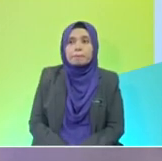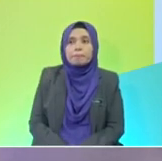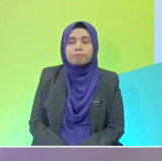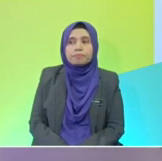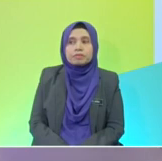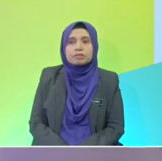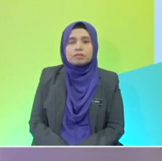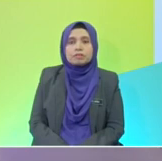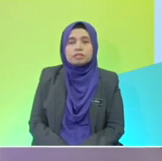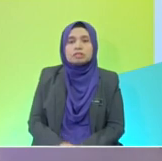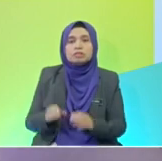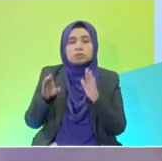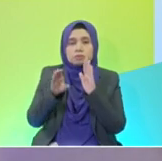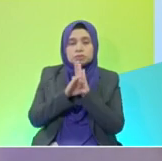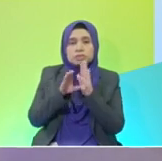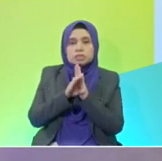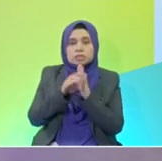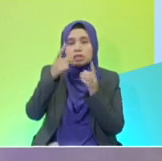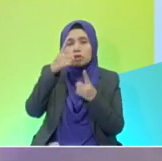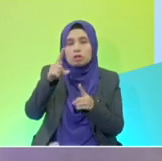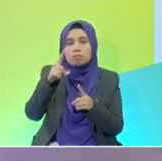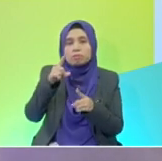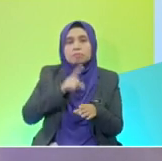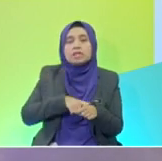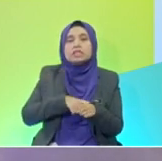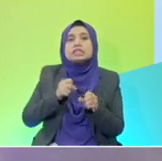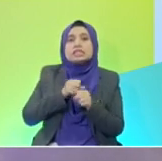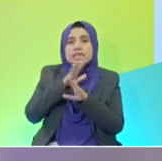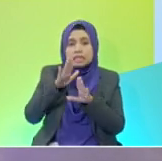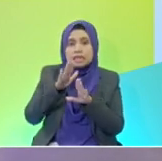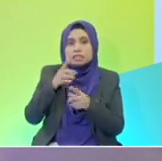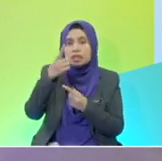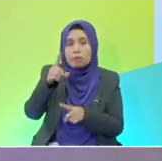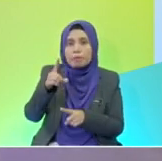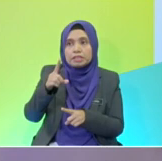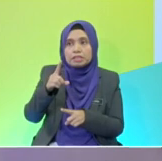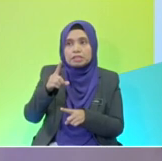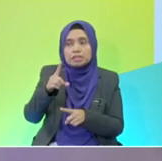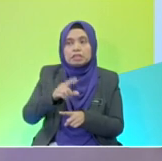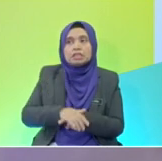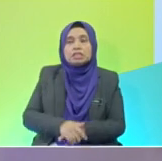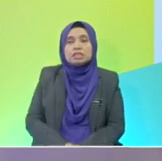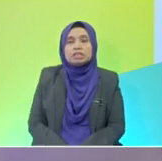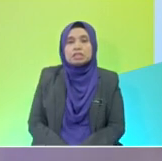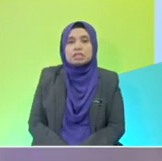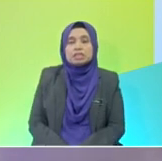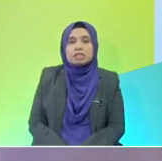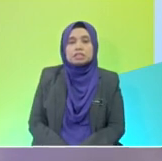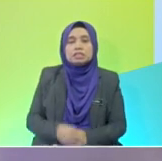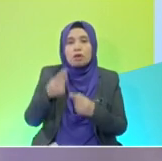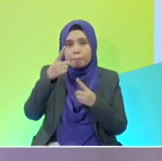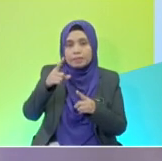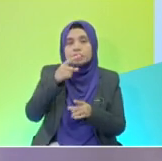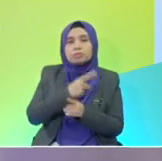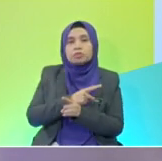ya contoh dia jawab pula dia kayak kenyataan jawaban oke ditulis jawabane Betul